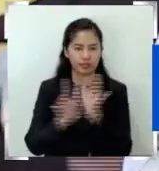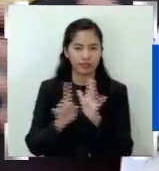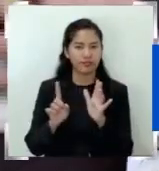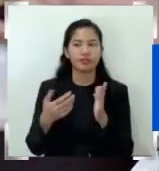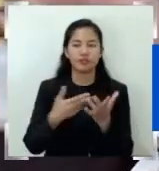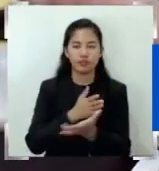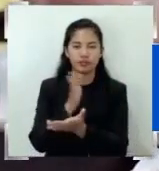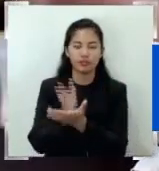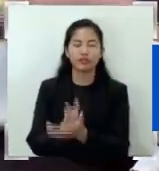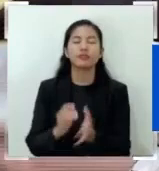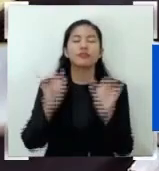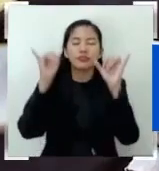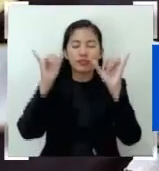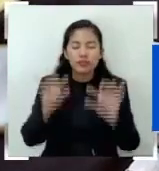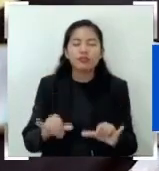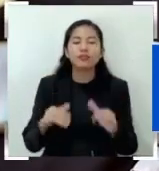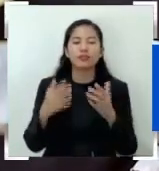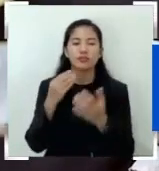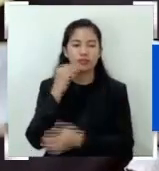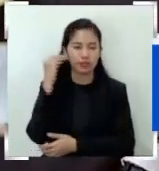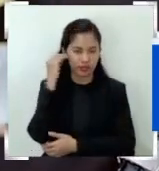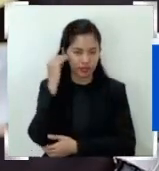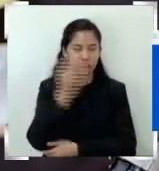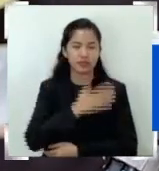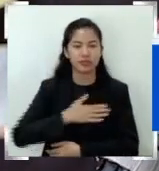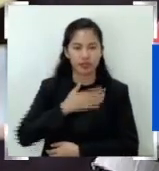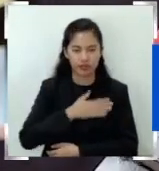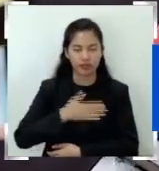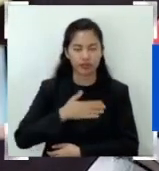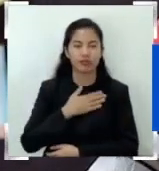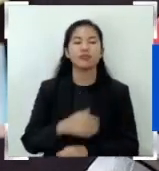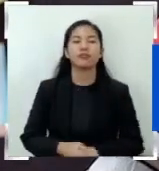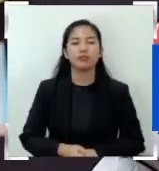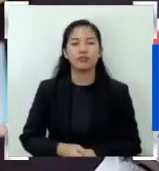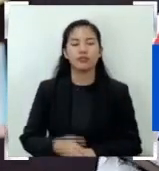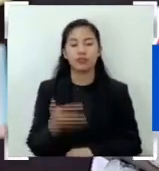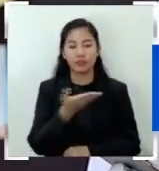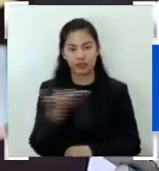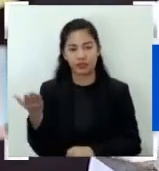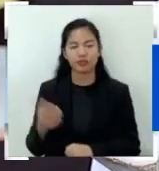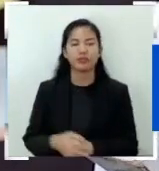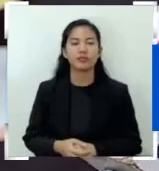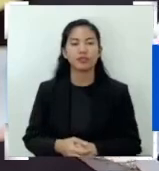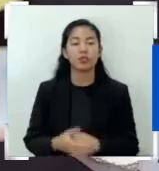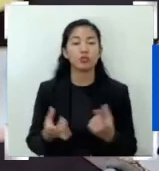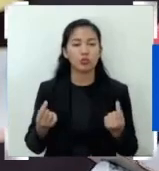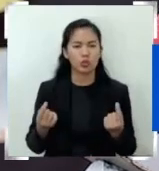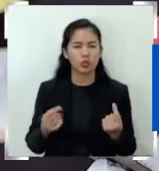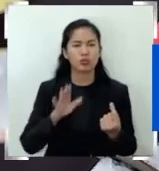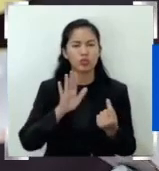as much as possible yung ating mga deboto sa ating mahal na puong Nazareno. Maghawak-hawak kayong kamay sa loob ng inyong